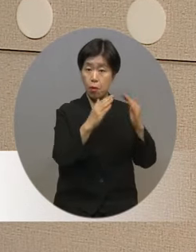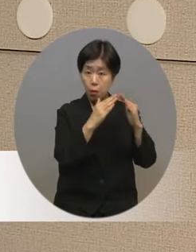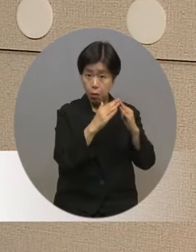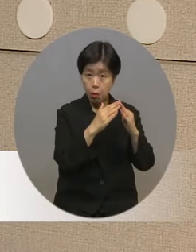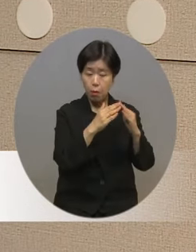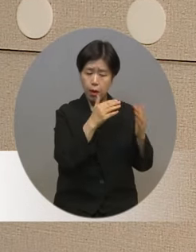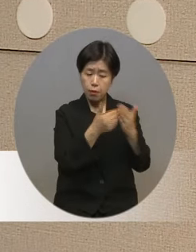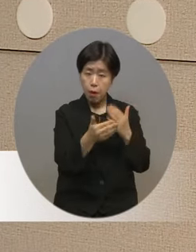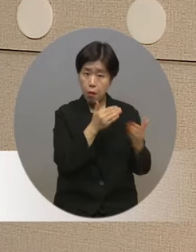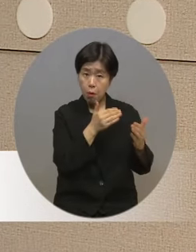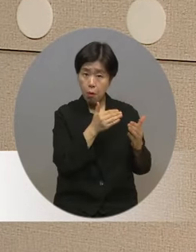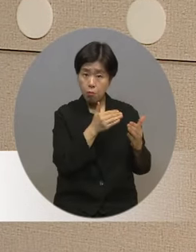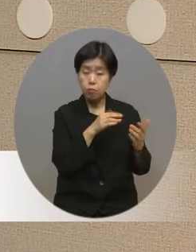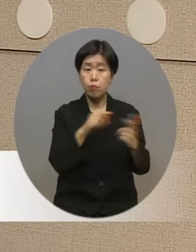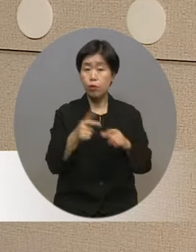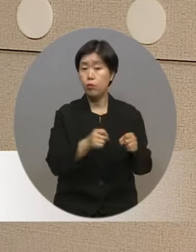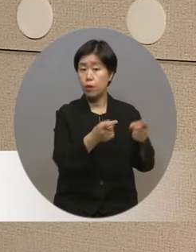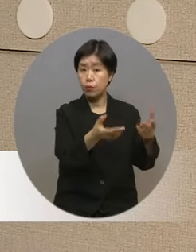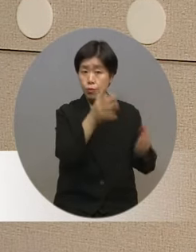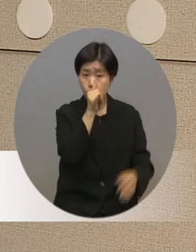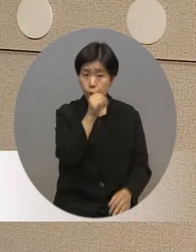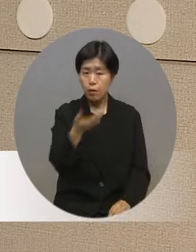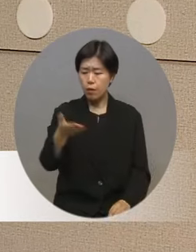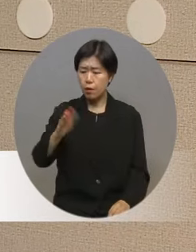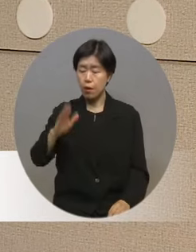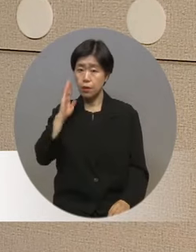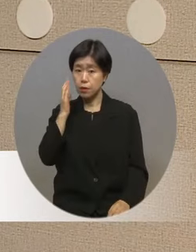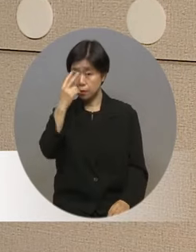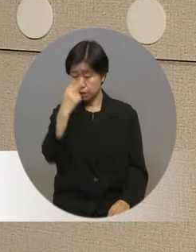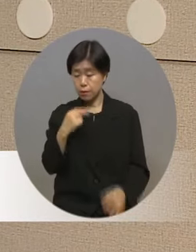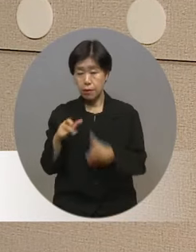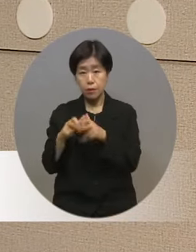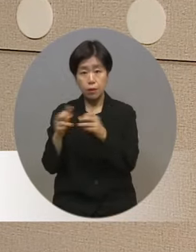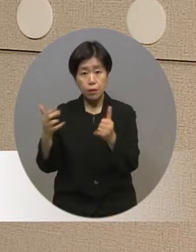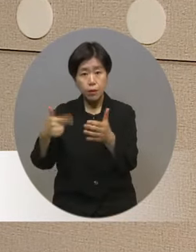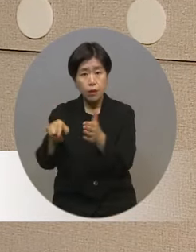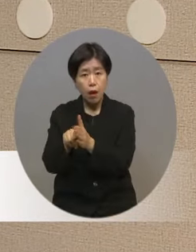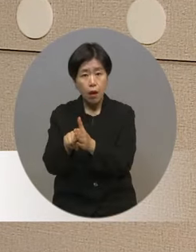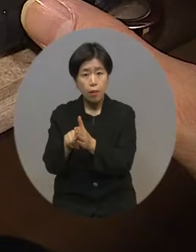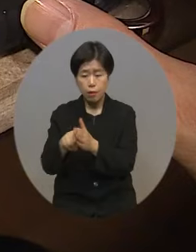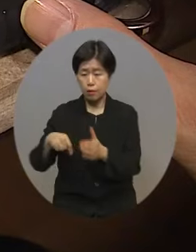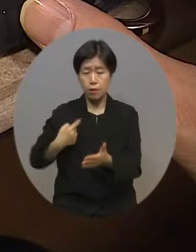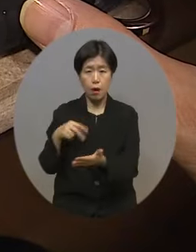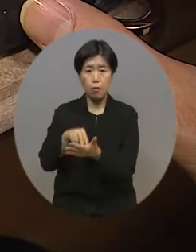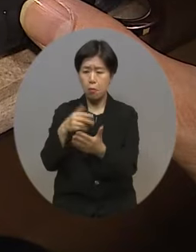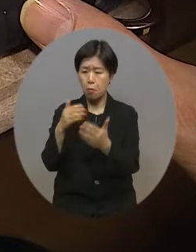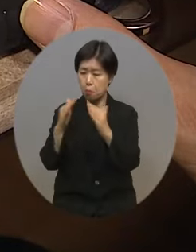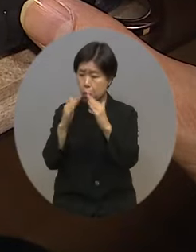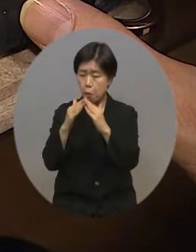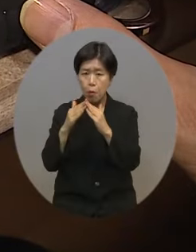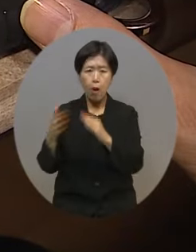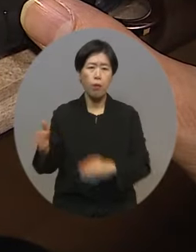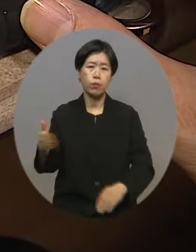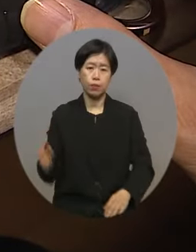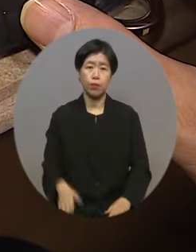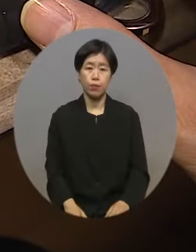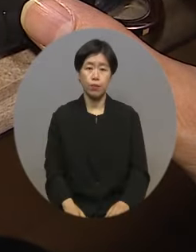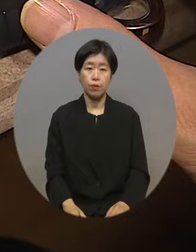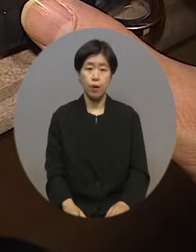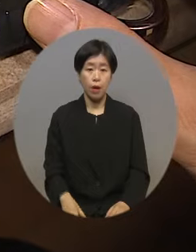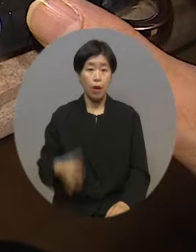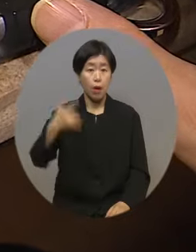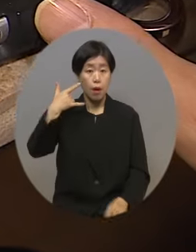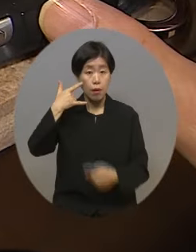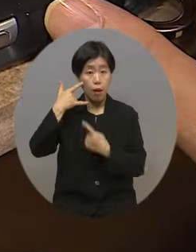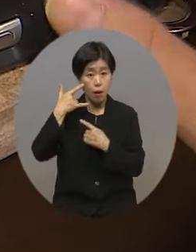있는데 시청각 장애인을 위한 체험홈이나 자립홈은 전무한 상태예요. 헬렌 켈러 홈은 장애